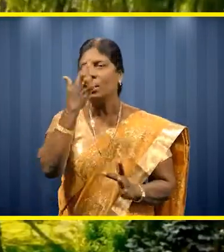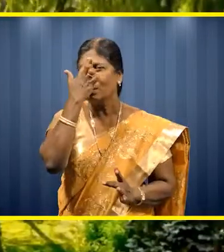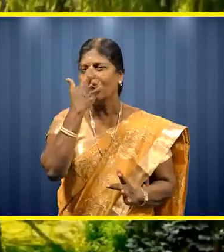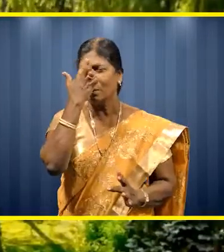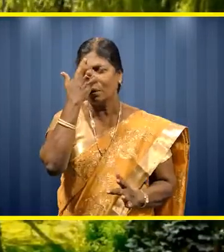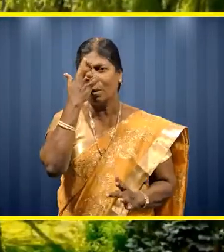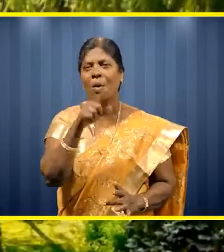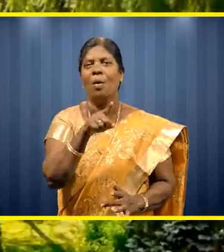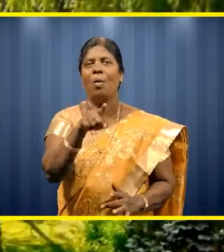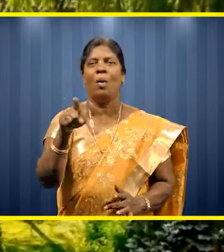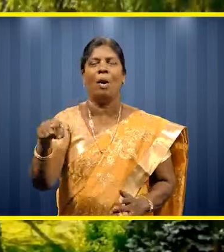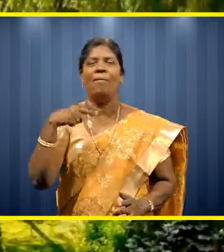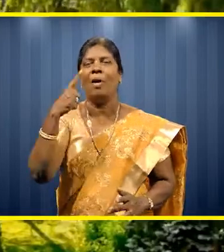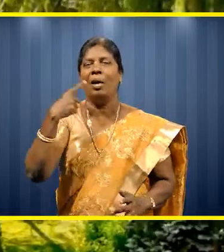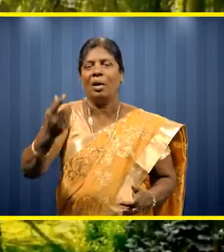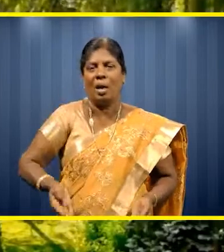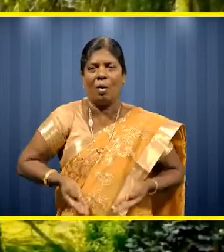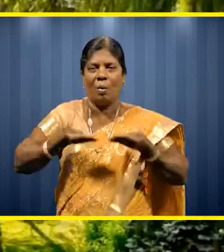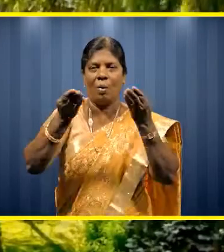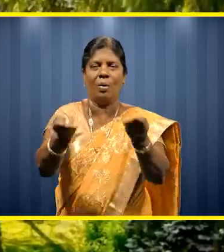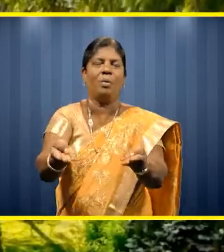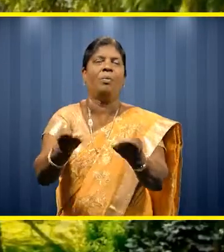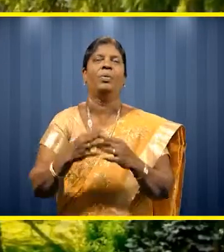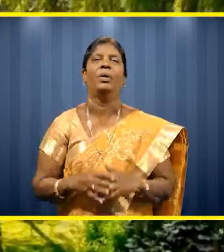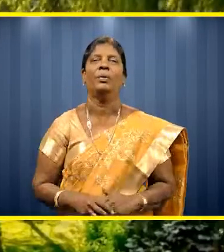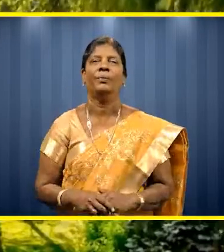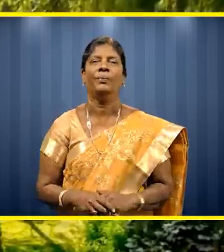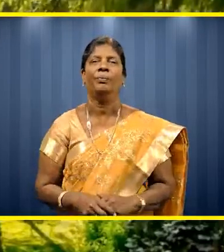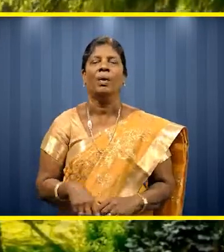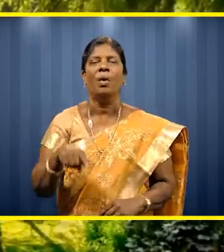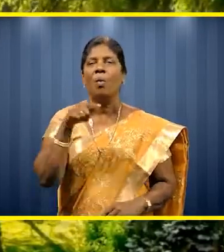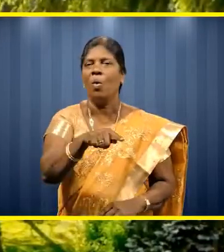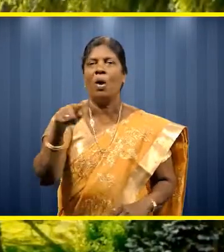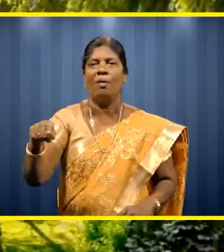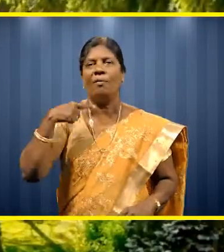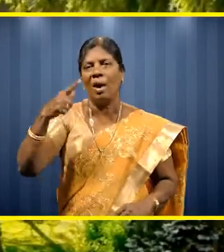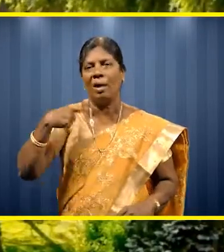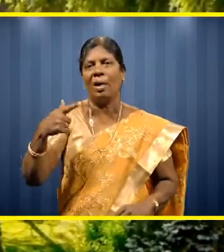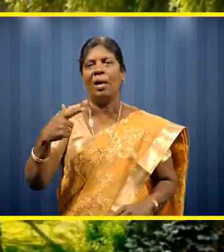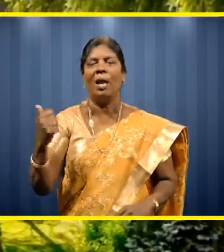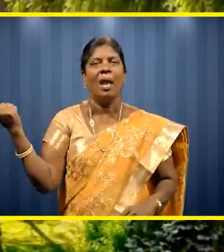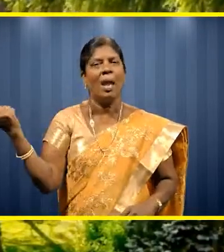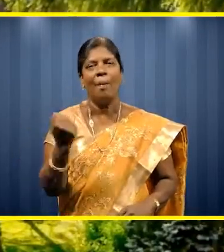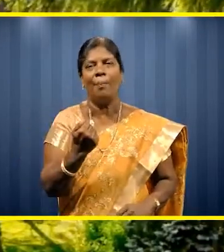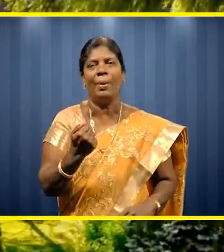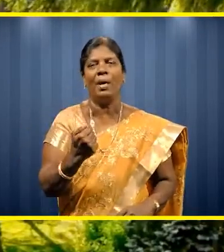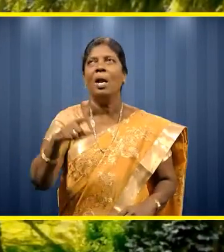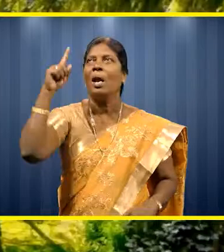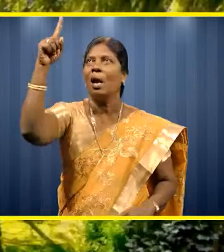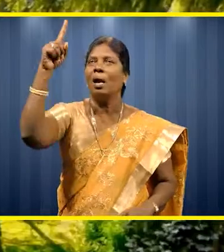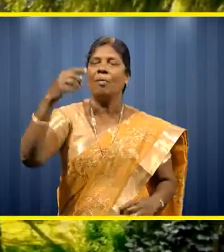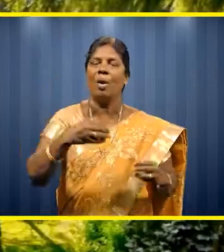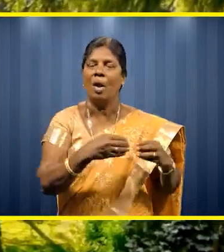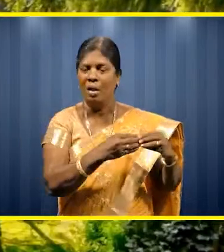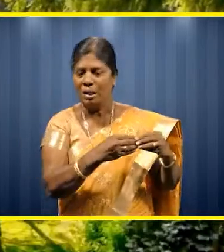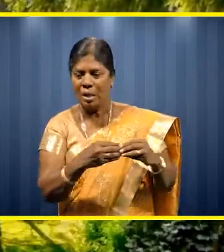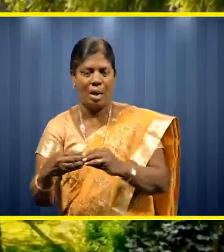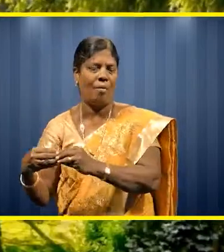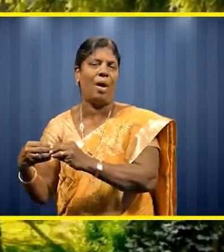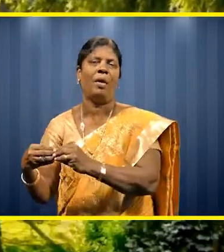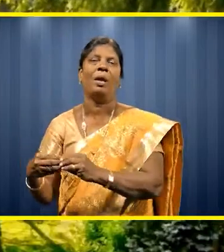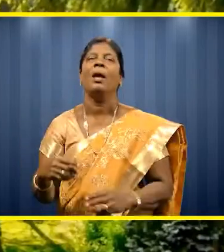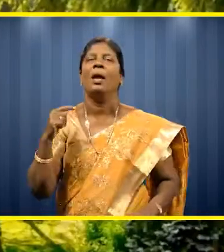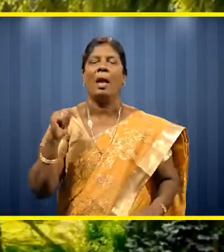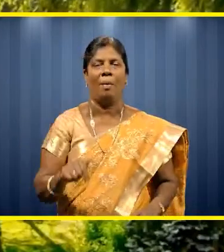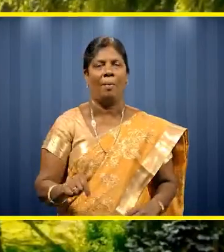இயேசு கிறிஸ்துவிடத்திலே உங்களுடைய வாழ்க்கையை நீங்கள் ஒப்படைக்கும் போது உங்களுடைய வாழ்க்கை எப்படி கடவுள் கொண்டு